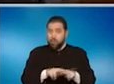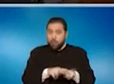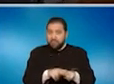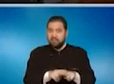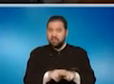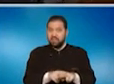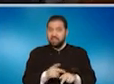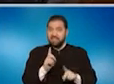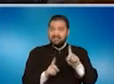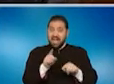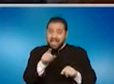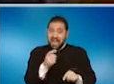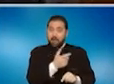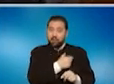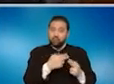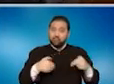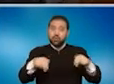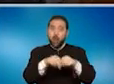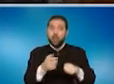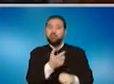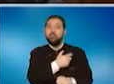putut, înseamnă că și eu pot.